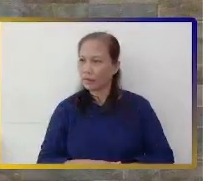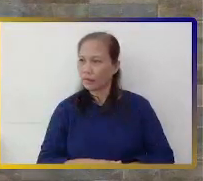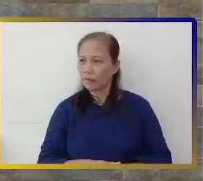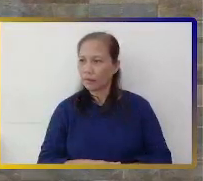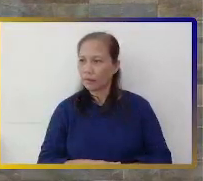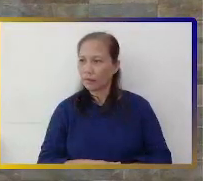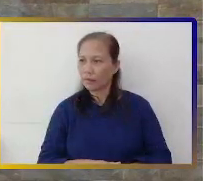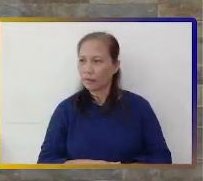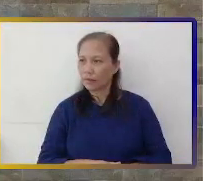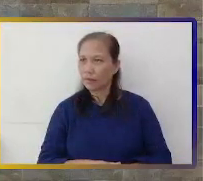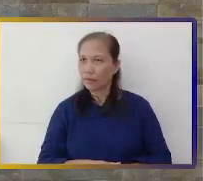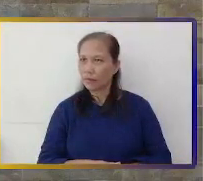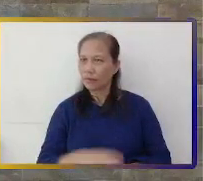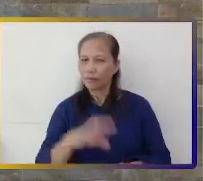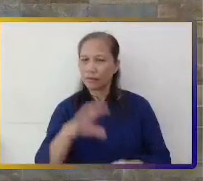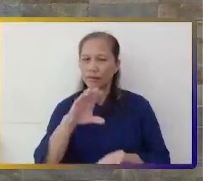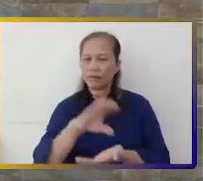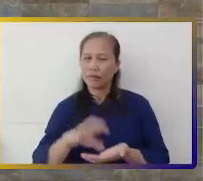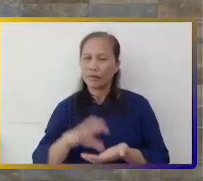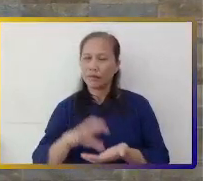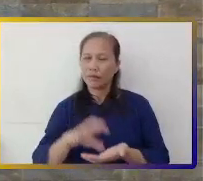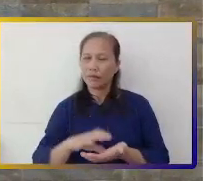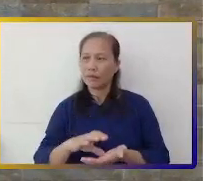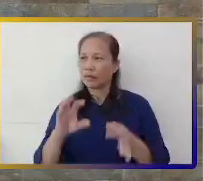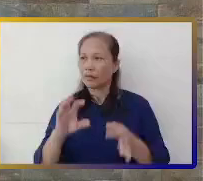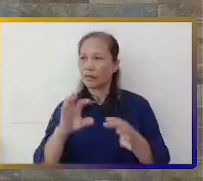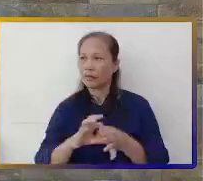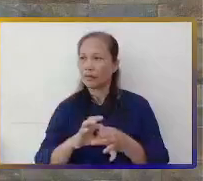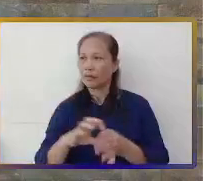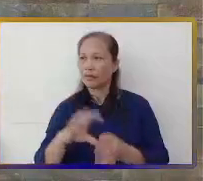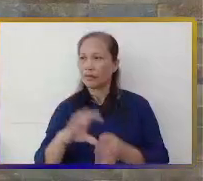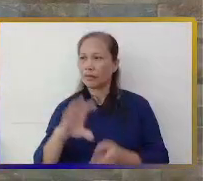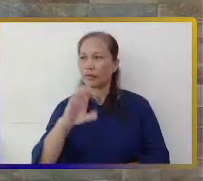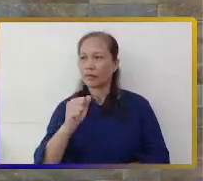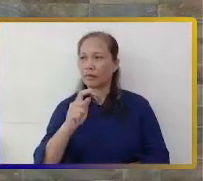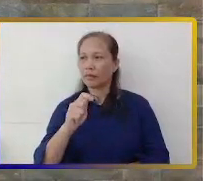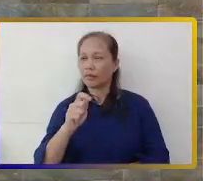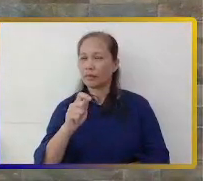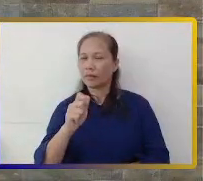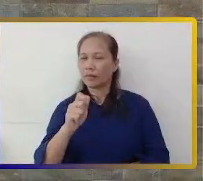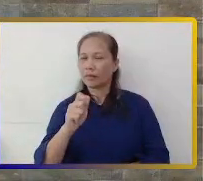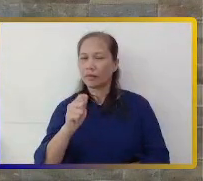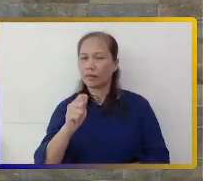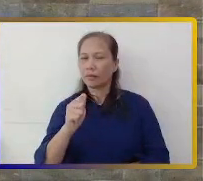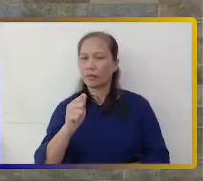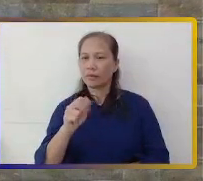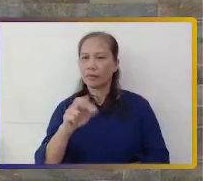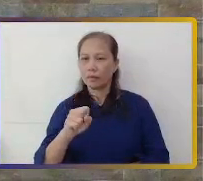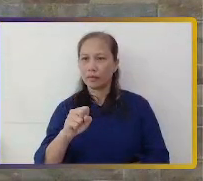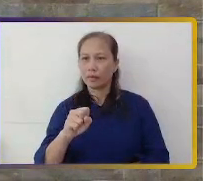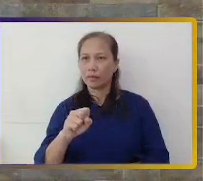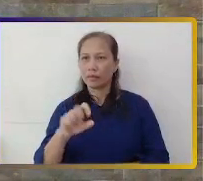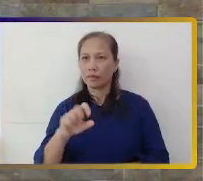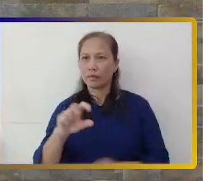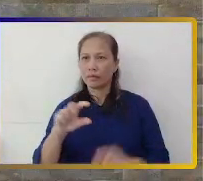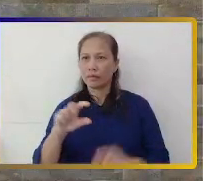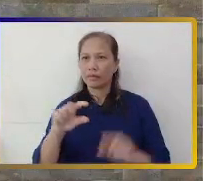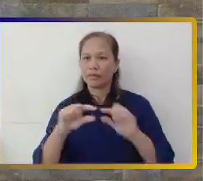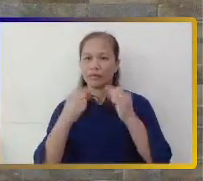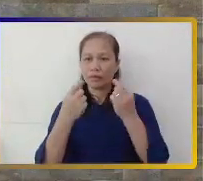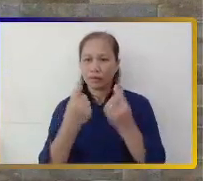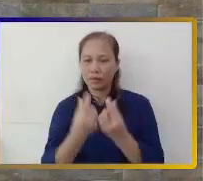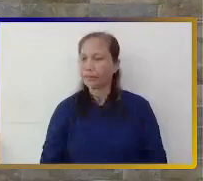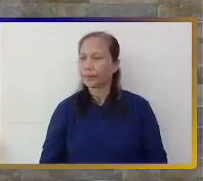activity ibig sabihin Ito yung kumbaga balwarte it nitong mga ah ng mga Kristiyano Okay